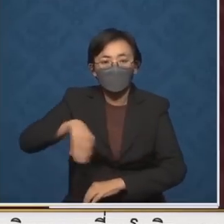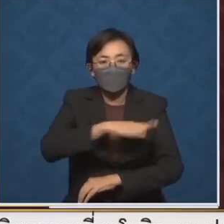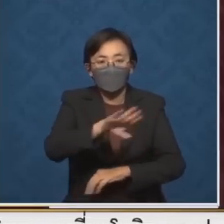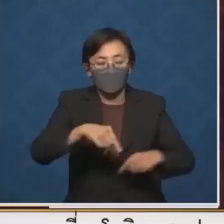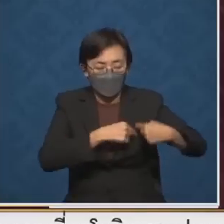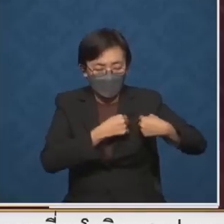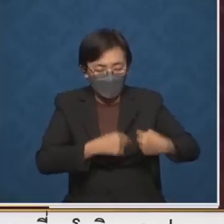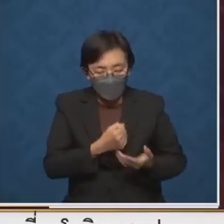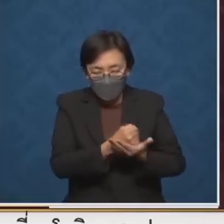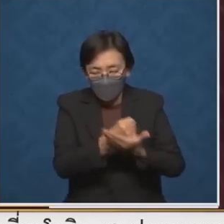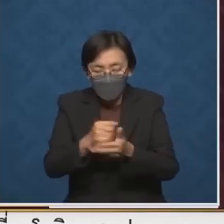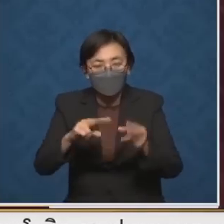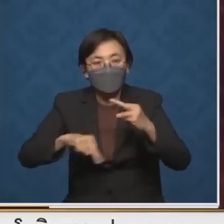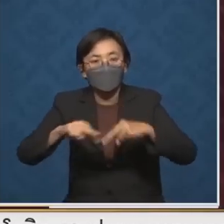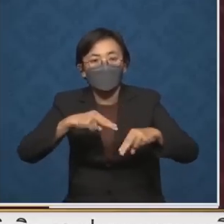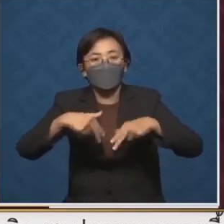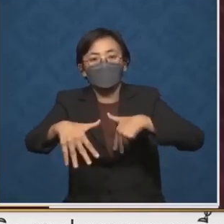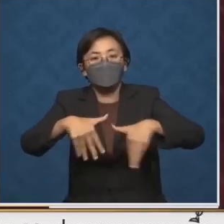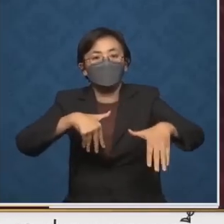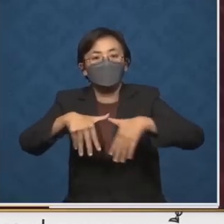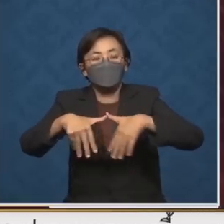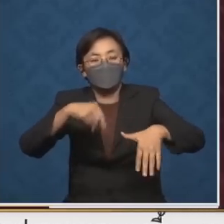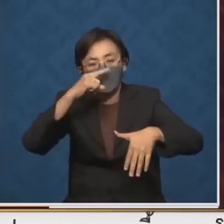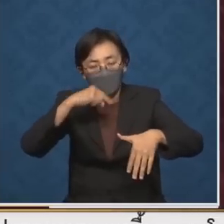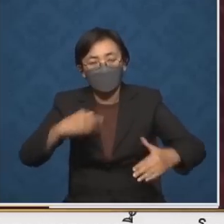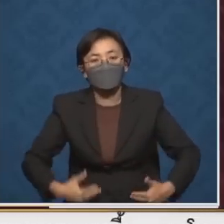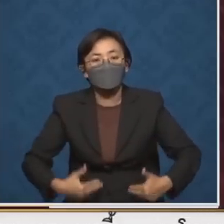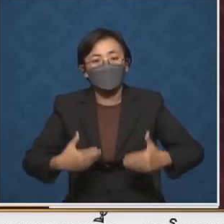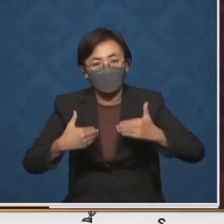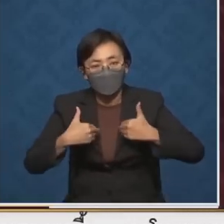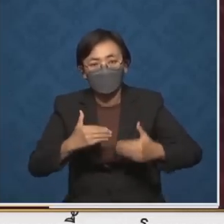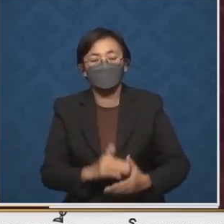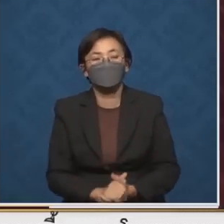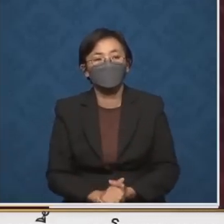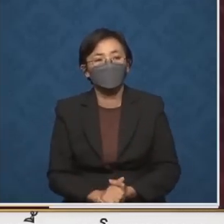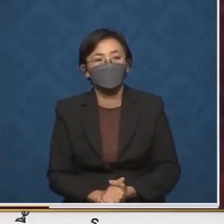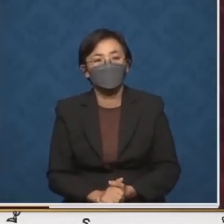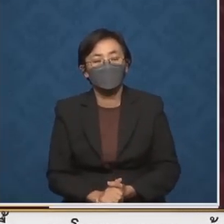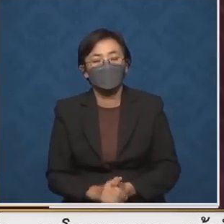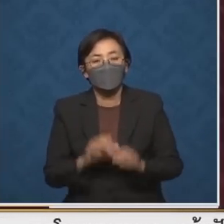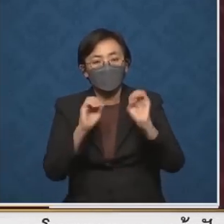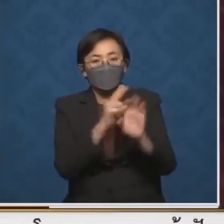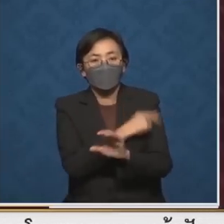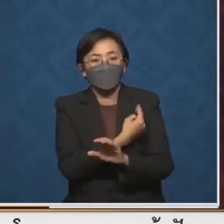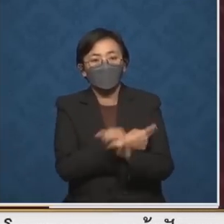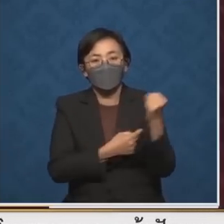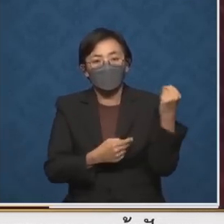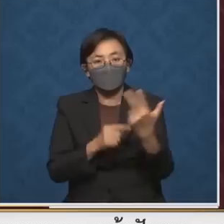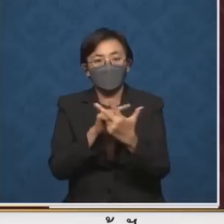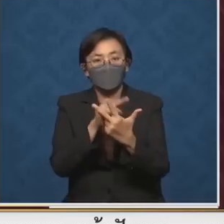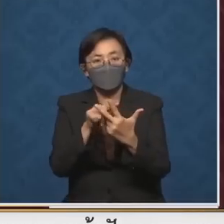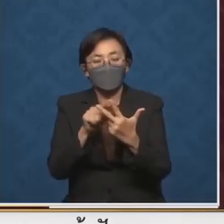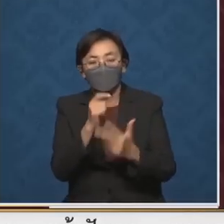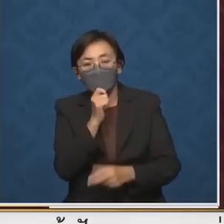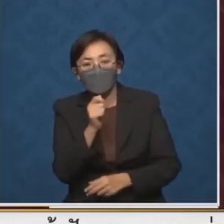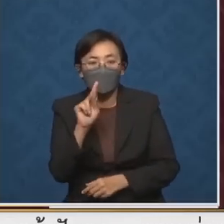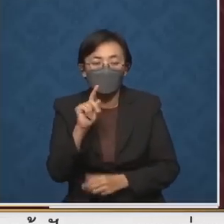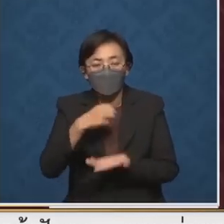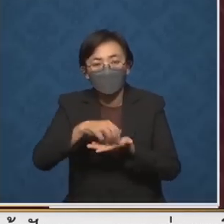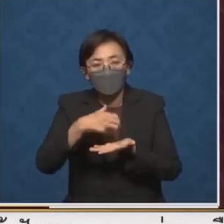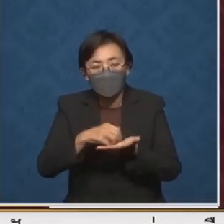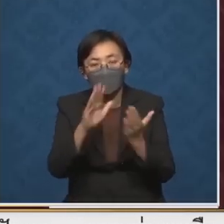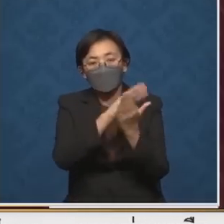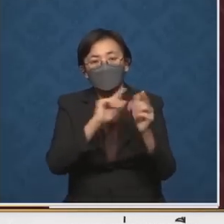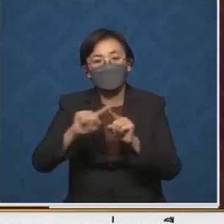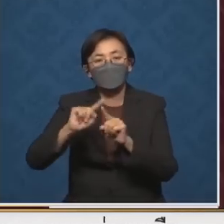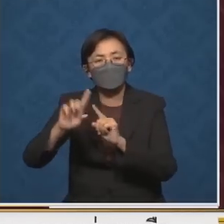ชีวิตดูแลคนไทยฮะแต่ก็มี laughter Excม ialsั้งสามท่านออกมาถแหลงบอกวา 130 ประเท